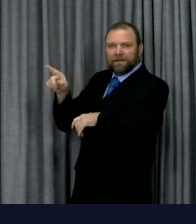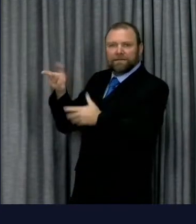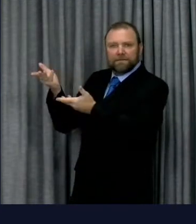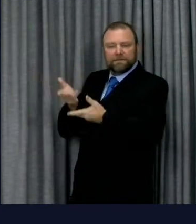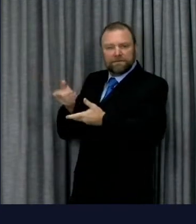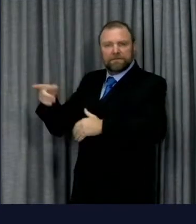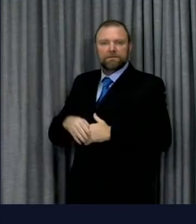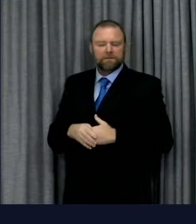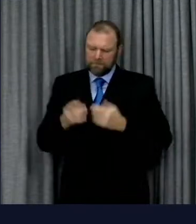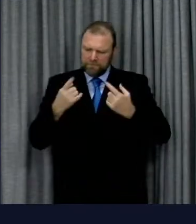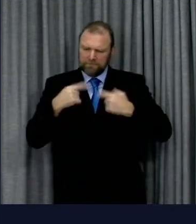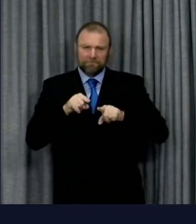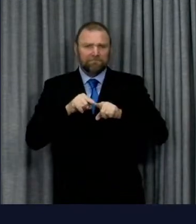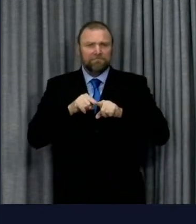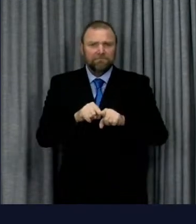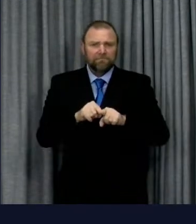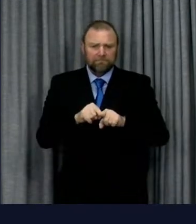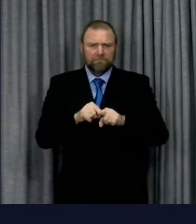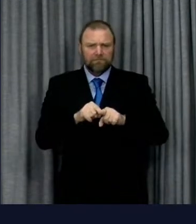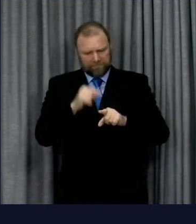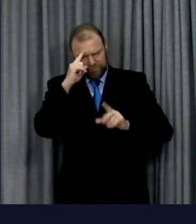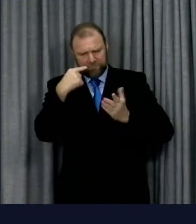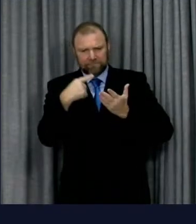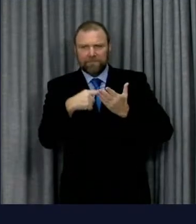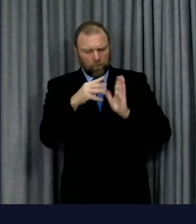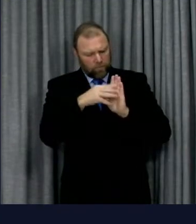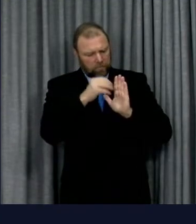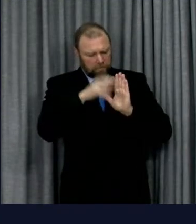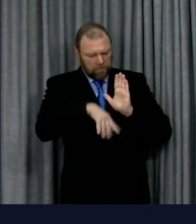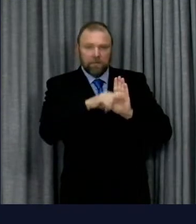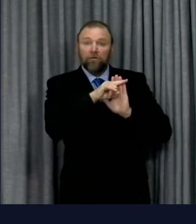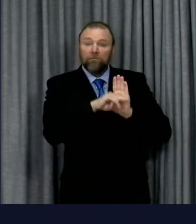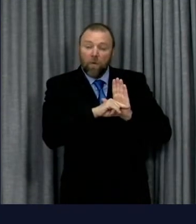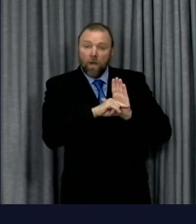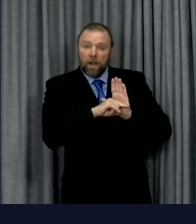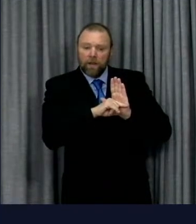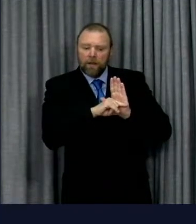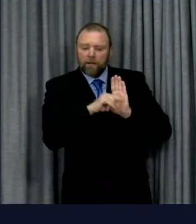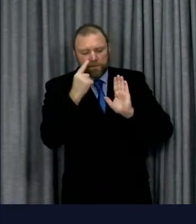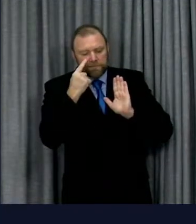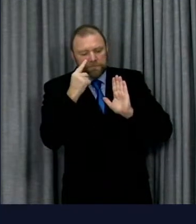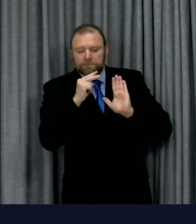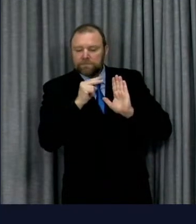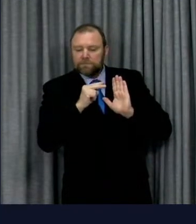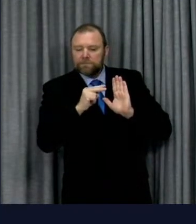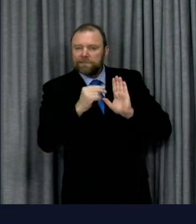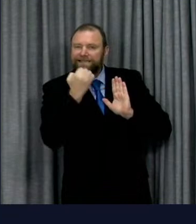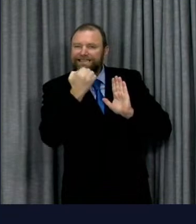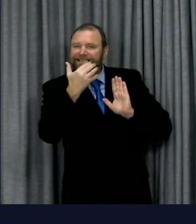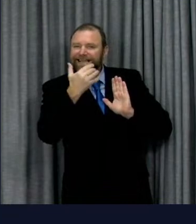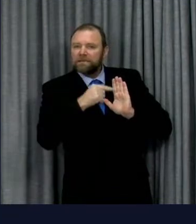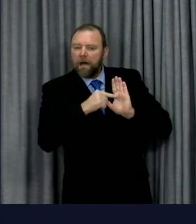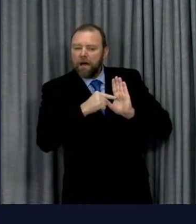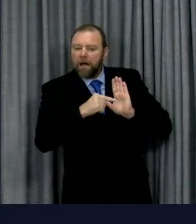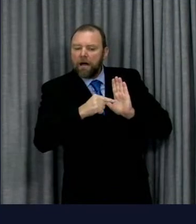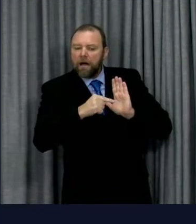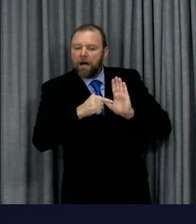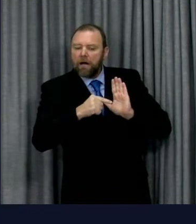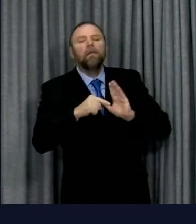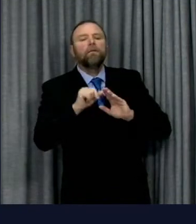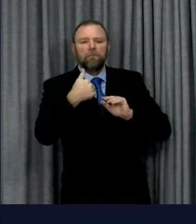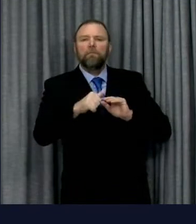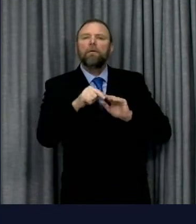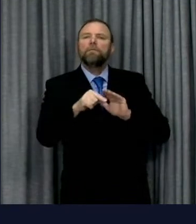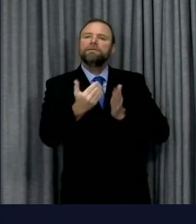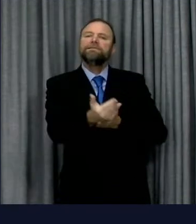trwy'r y pandemic bron I gyd, I wneud pethau mas yn yr awyr agorad yn saffach na wneud